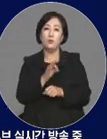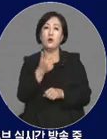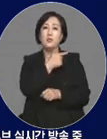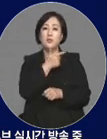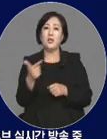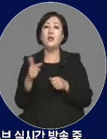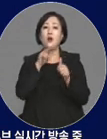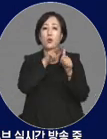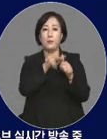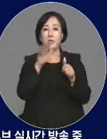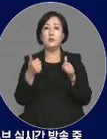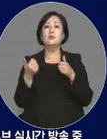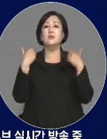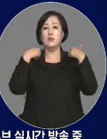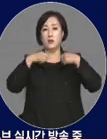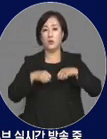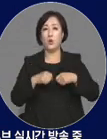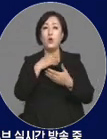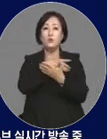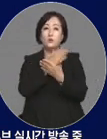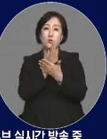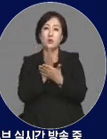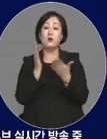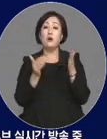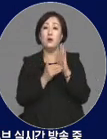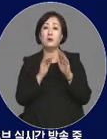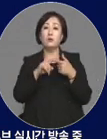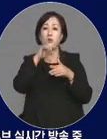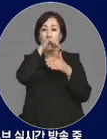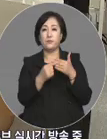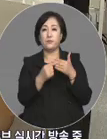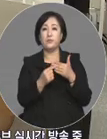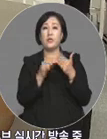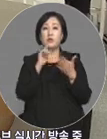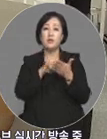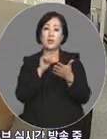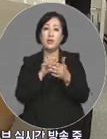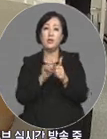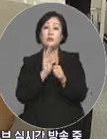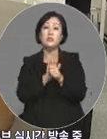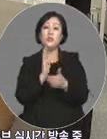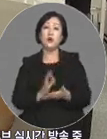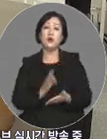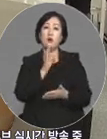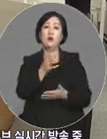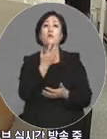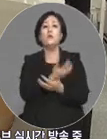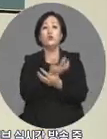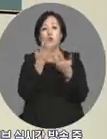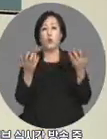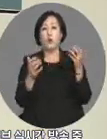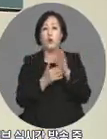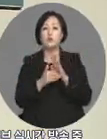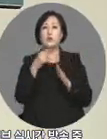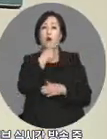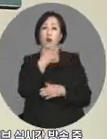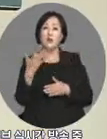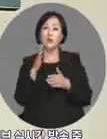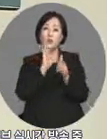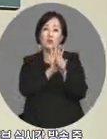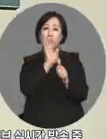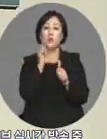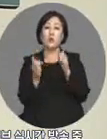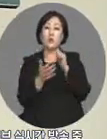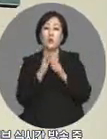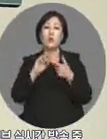의료 수준을 보였습니다 울산시가 재난 지원금과 유동인구 소방 출동 태화강 국가